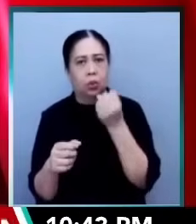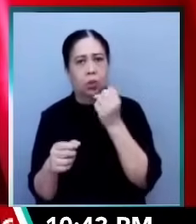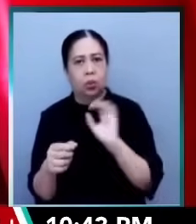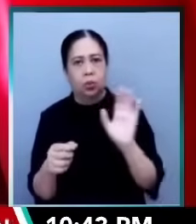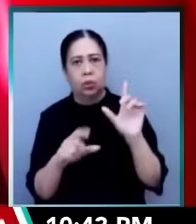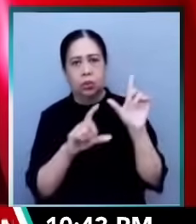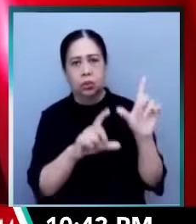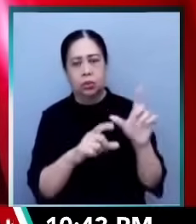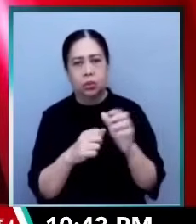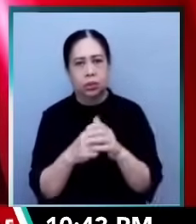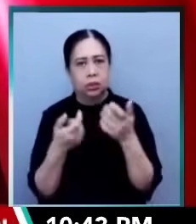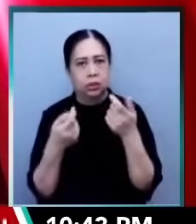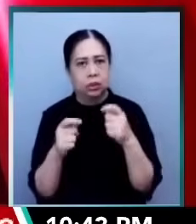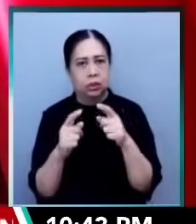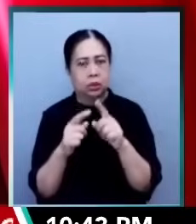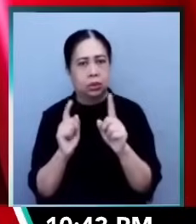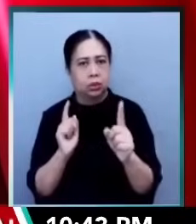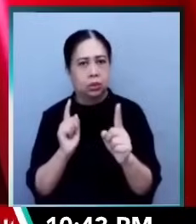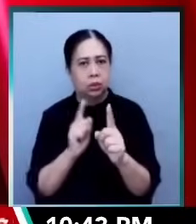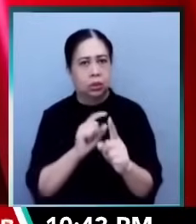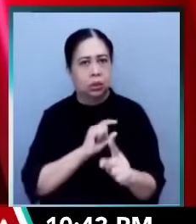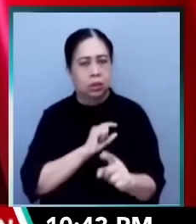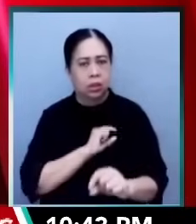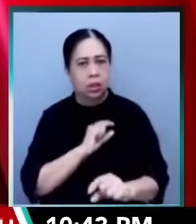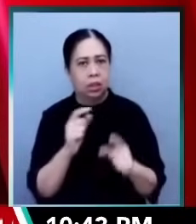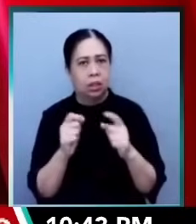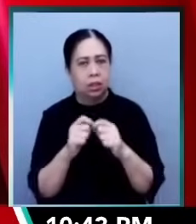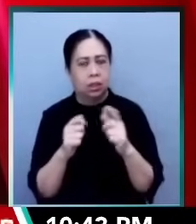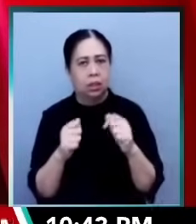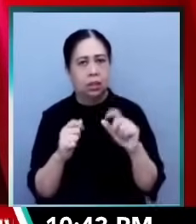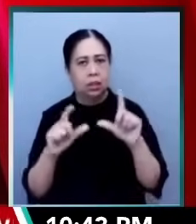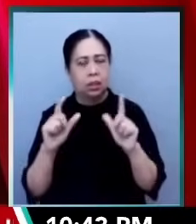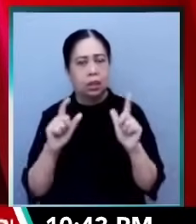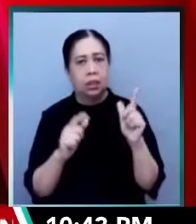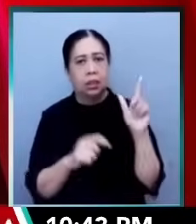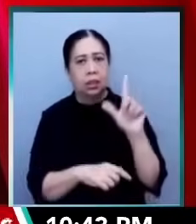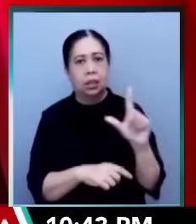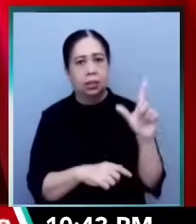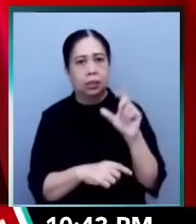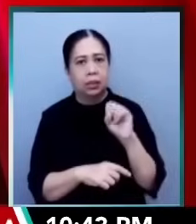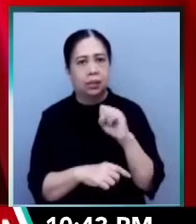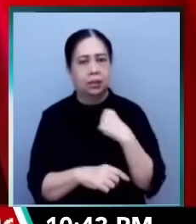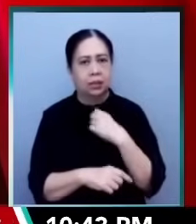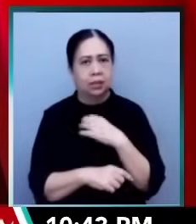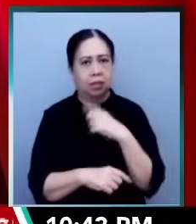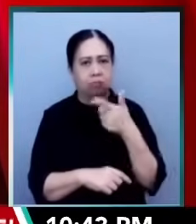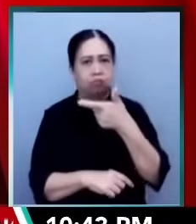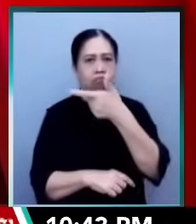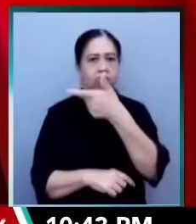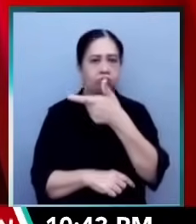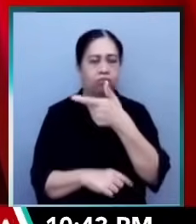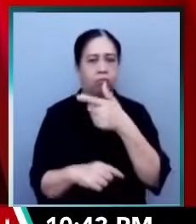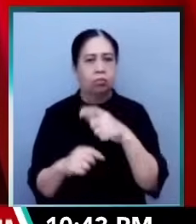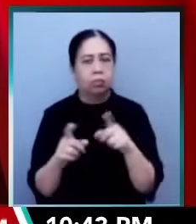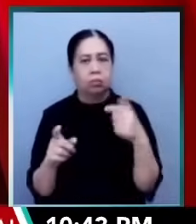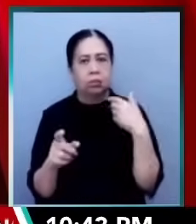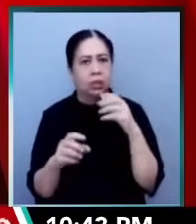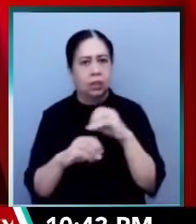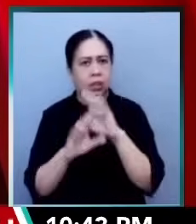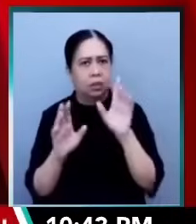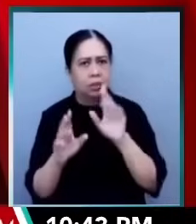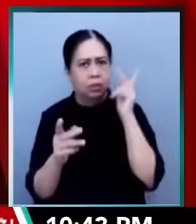Tinangkaraw silang lapitan ng gwardiya at isang library staff, pero tinutukan daw sila ng baril ng suspect. Hindi pa malinaw ang motibo sa